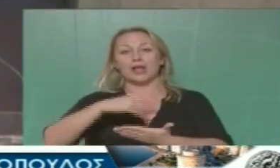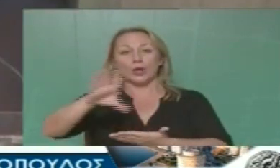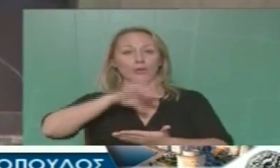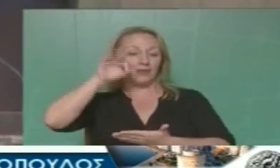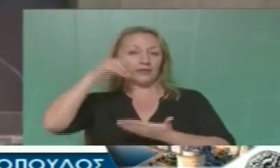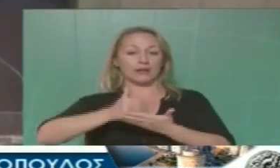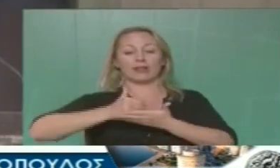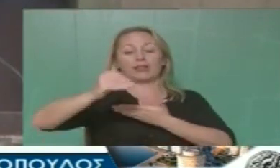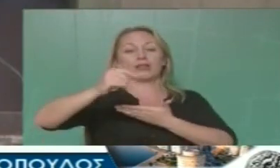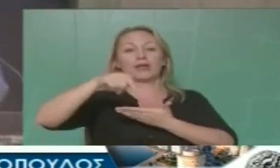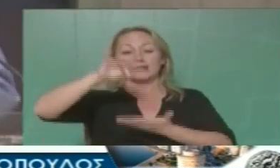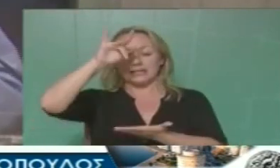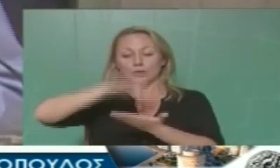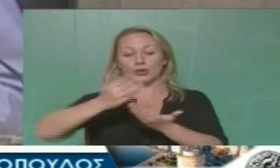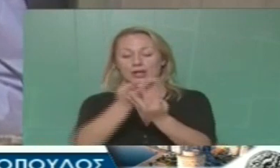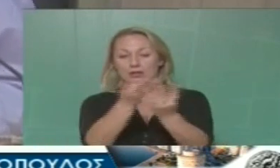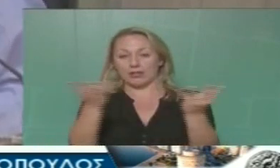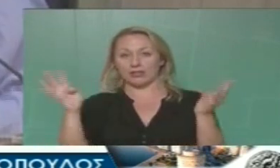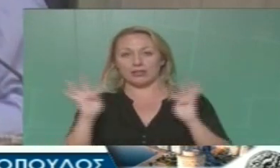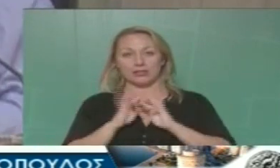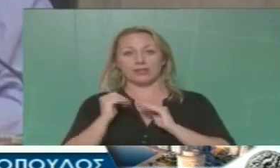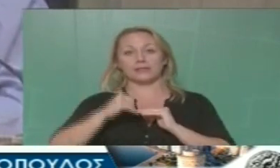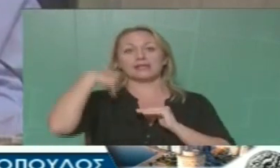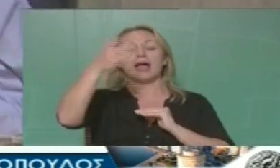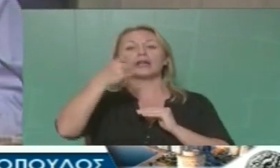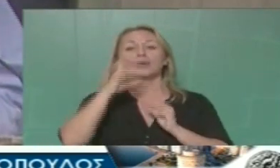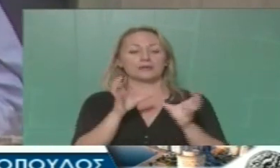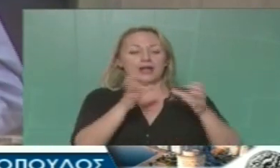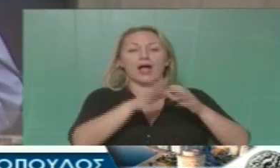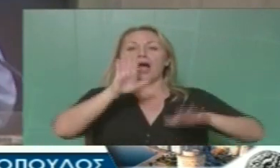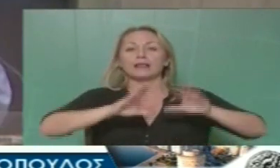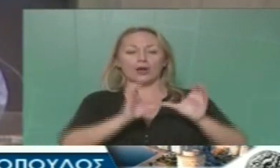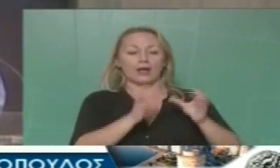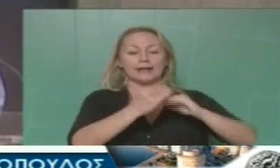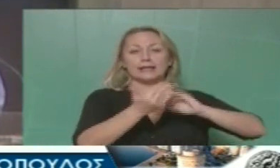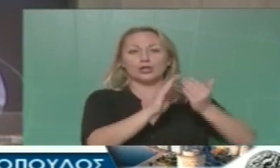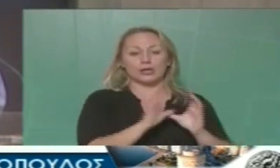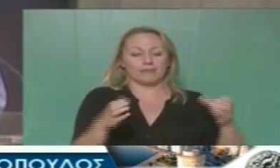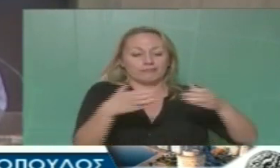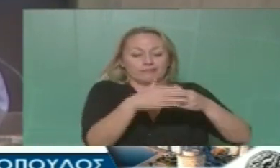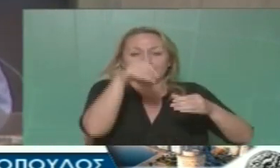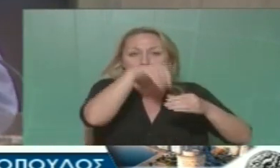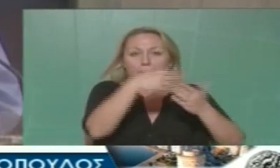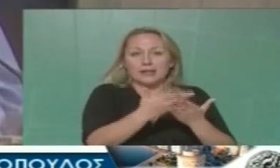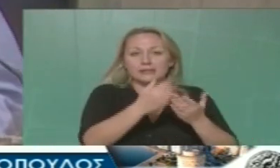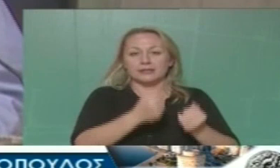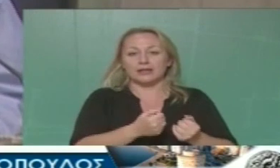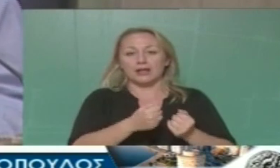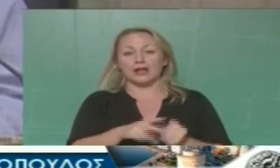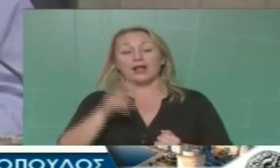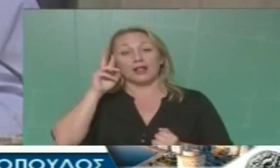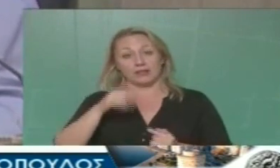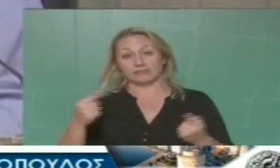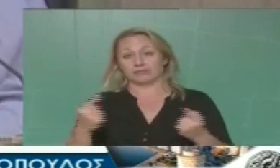από το κέντρο του να κλειστεί σε ένα γκέτο στις διάφορες περιφερειακές συνοικίες. Δείτε όμως και τη τεράστια